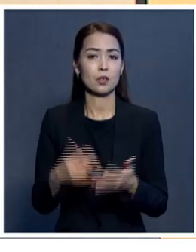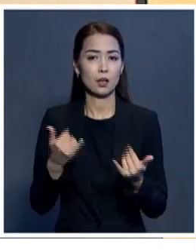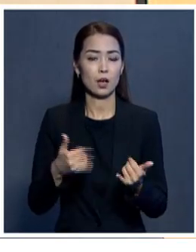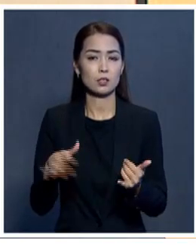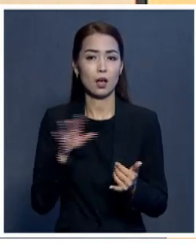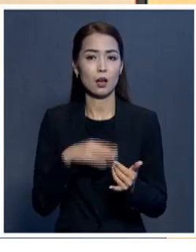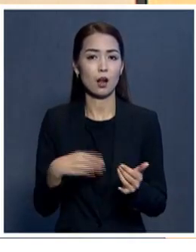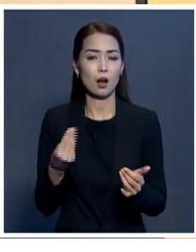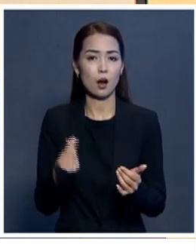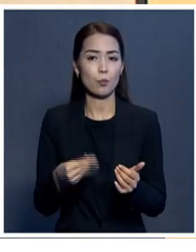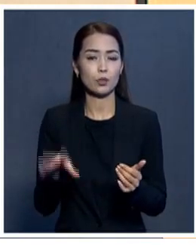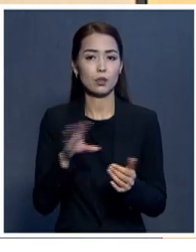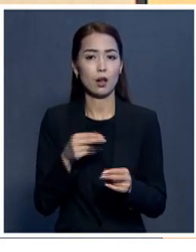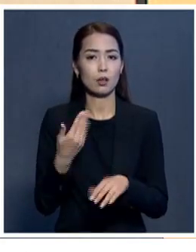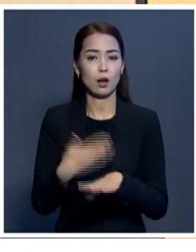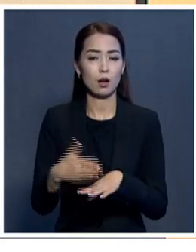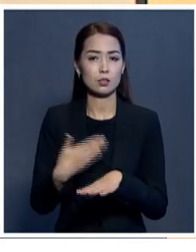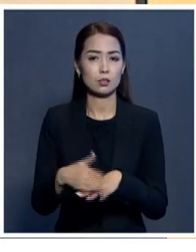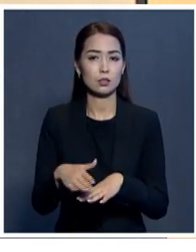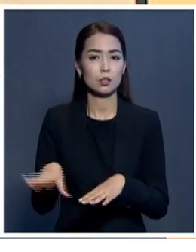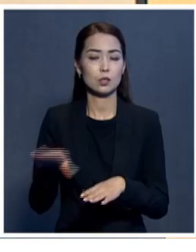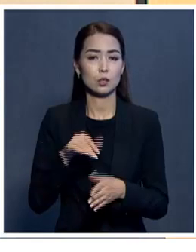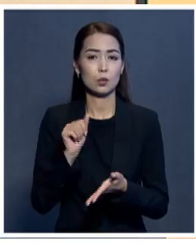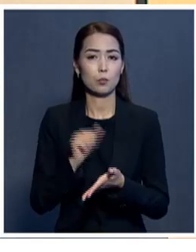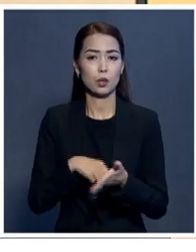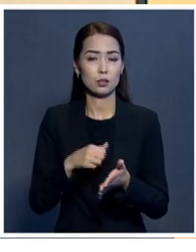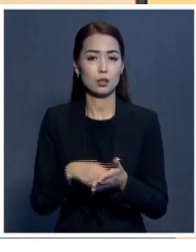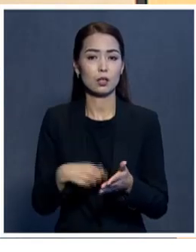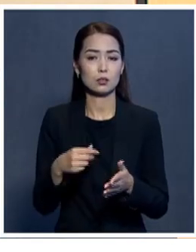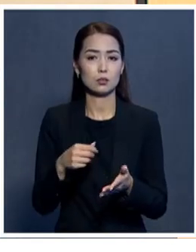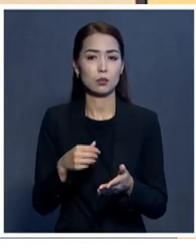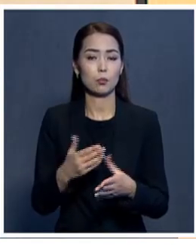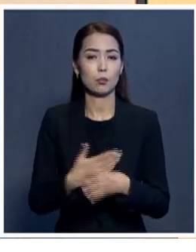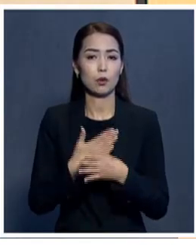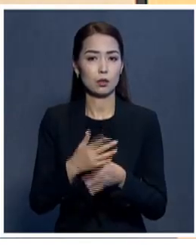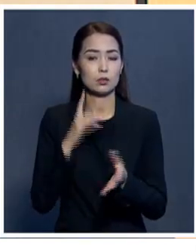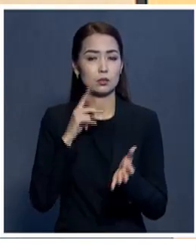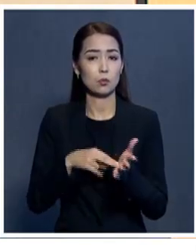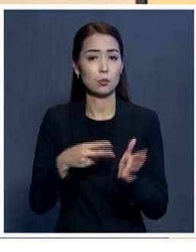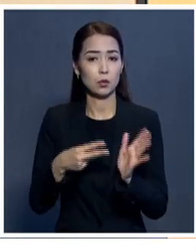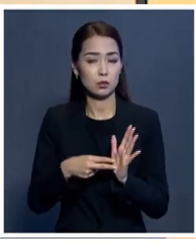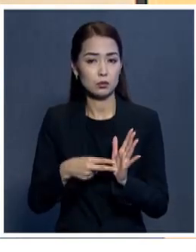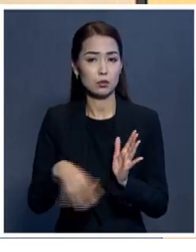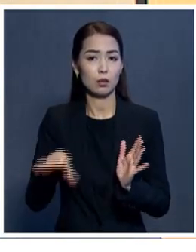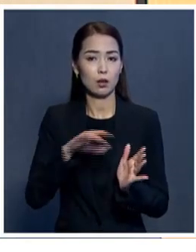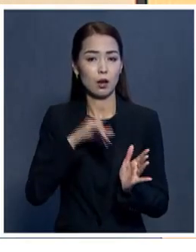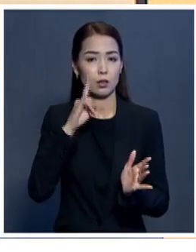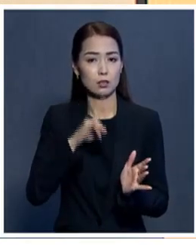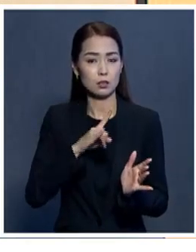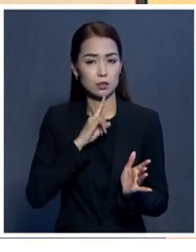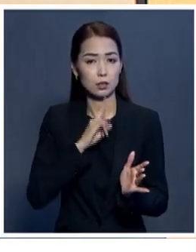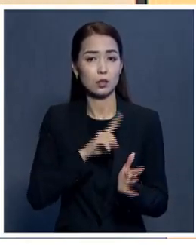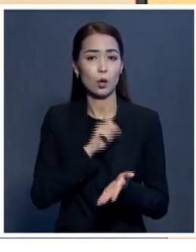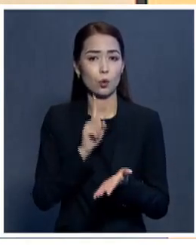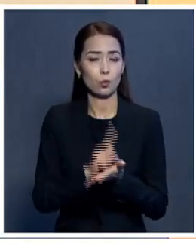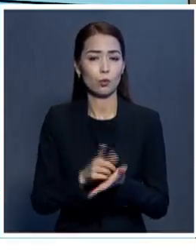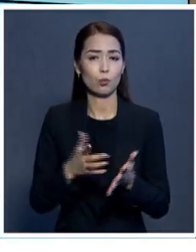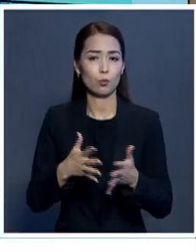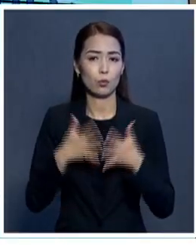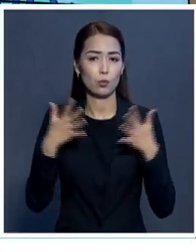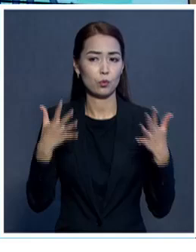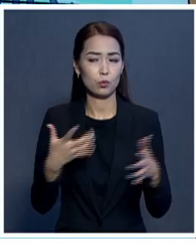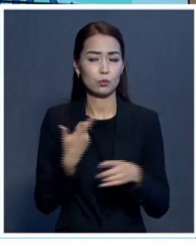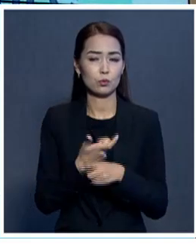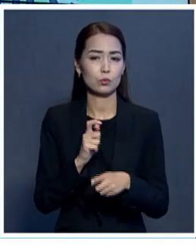капиталға несиені тікелей беру бағдарламасы, оның шарттары қазіргі таңда өте тартымды болып келеді,